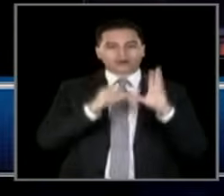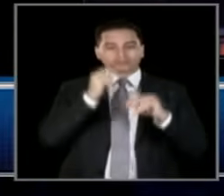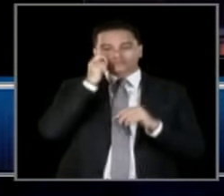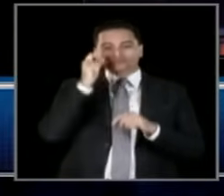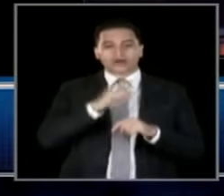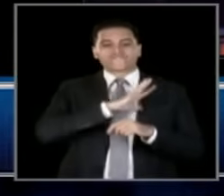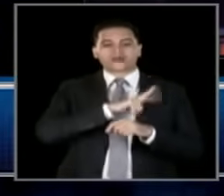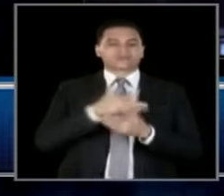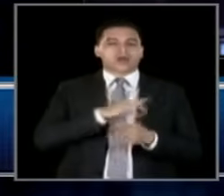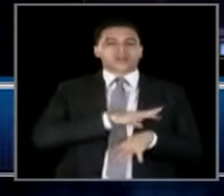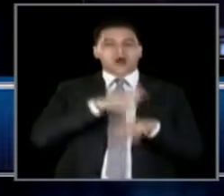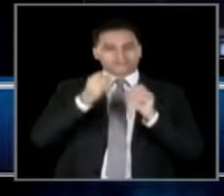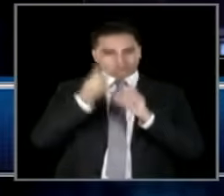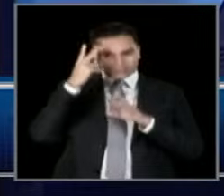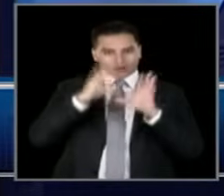هو؟